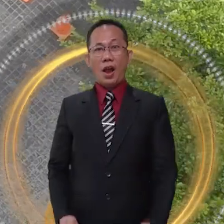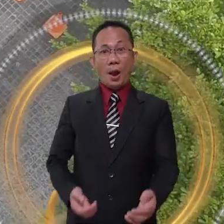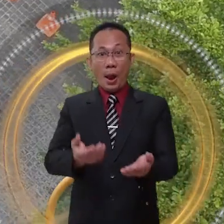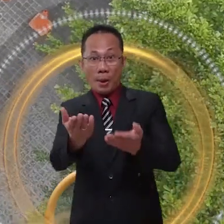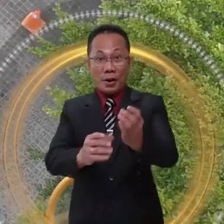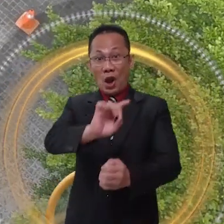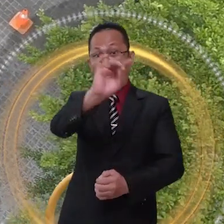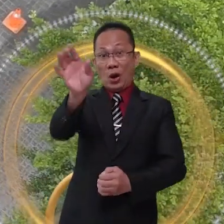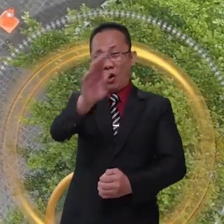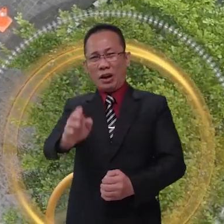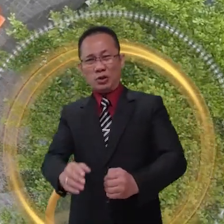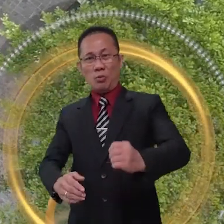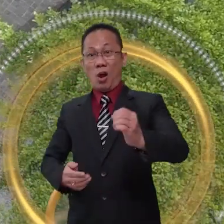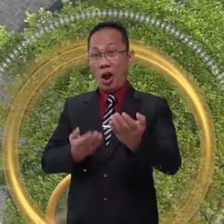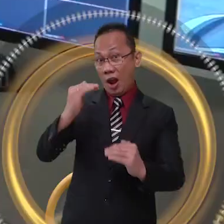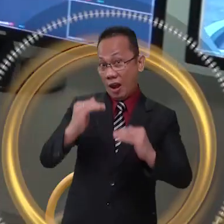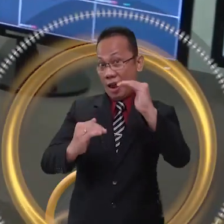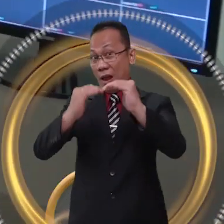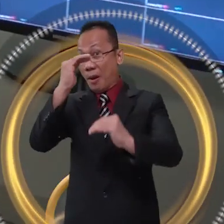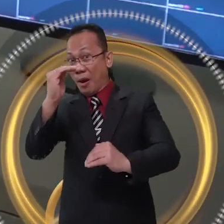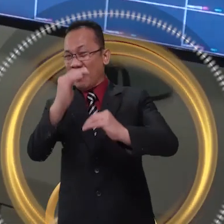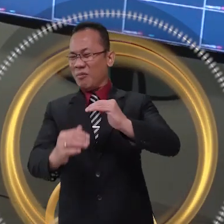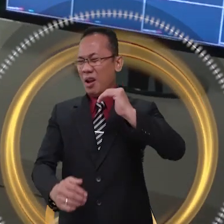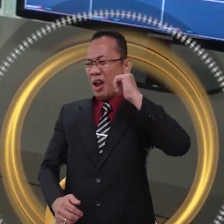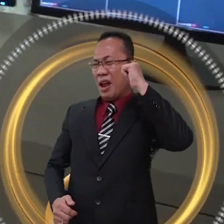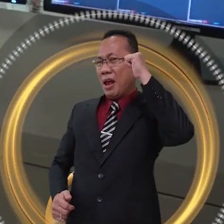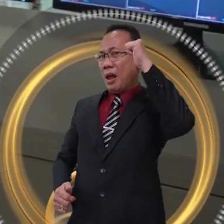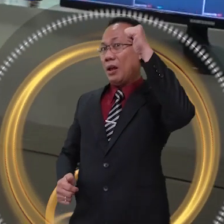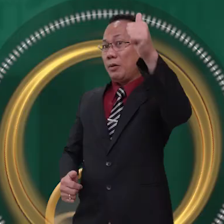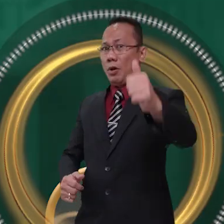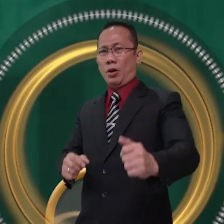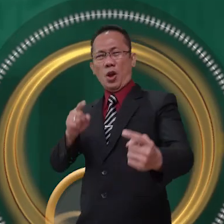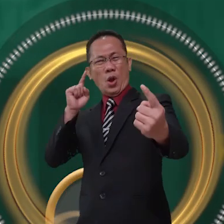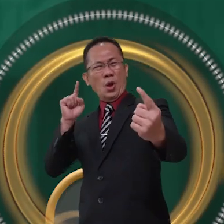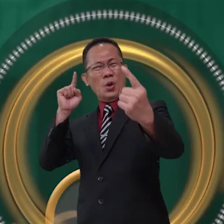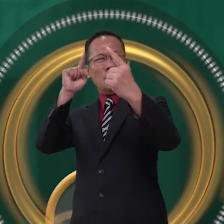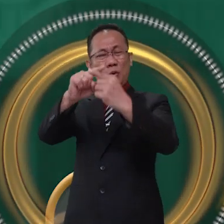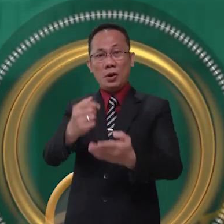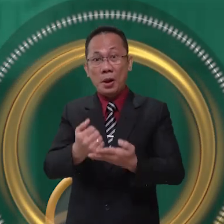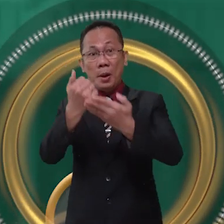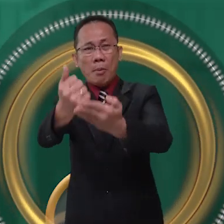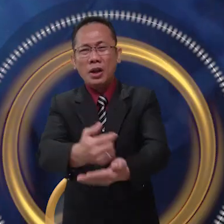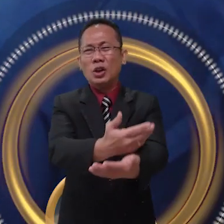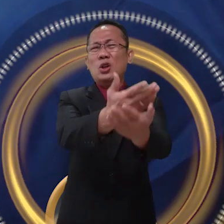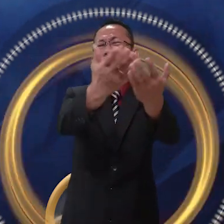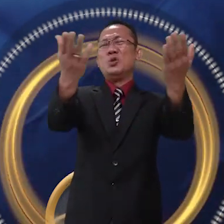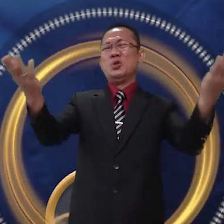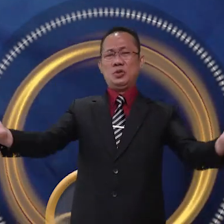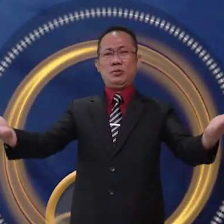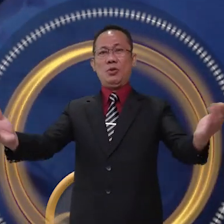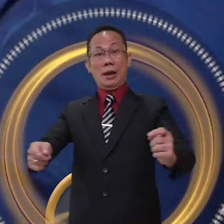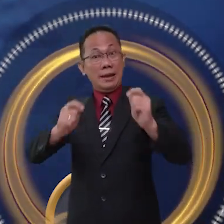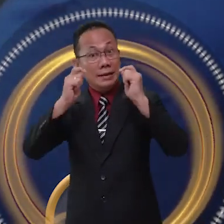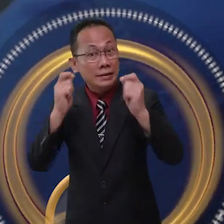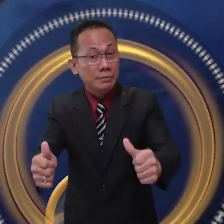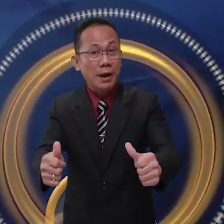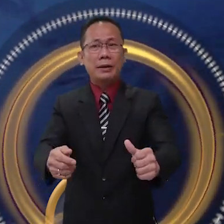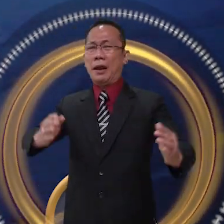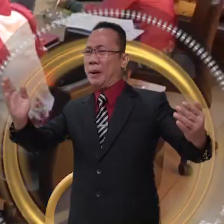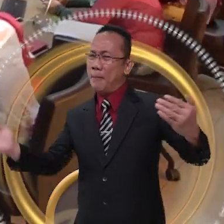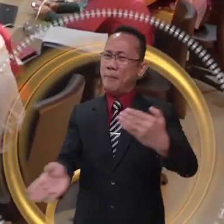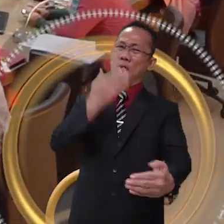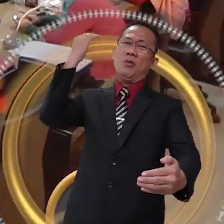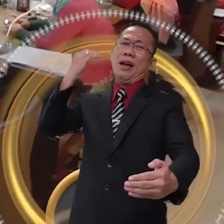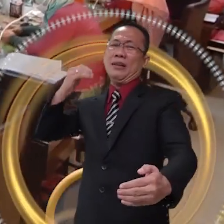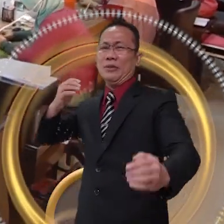Pembangunan semua unsur layanan secara optimal adalah dalam rangka mencapai karakter pelayanan peradilan yang berkualitas, cepat,